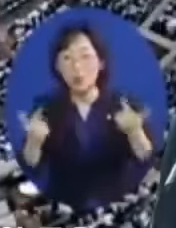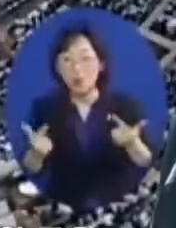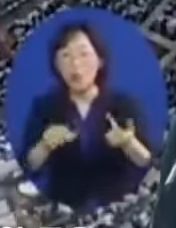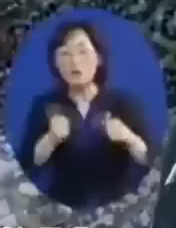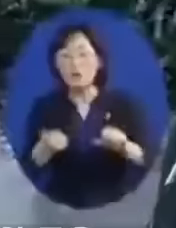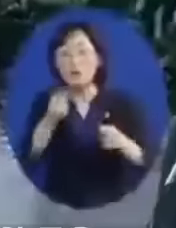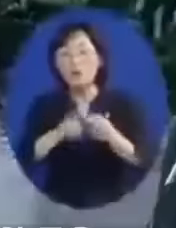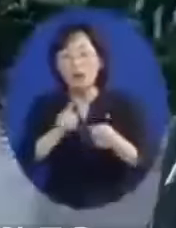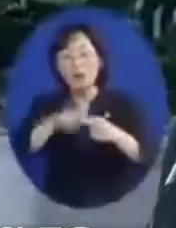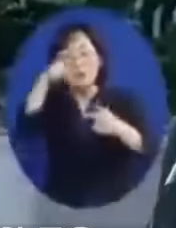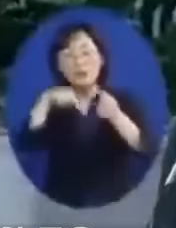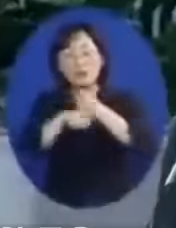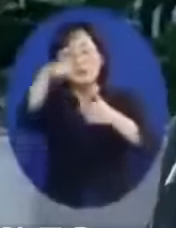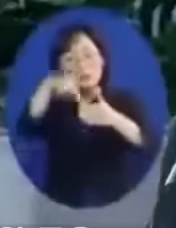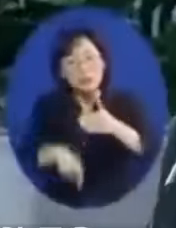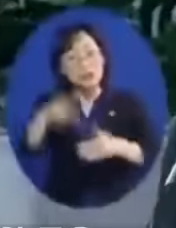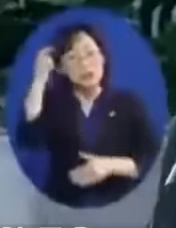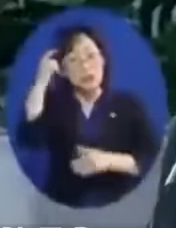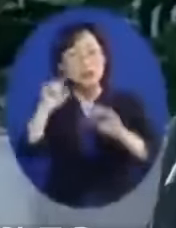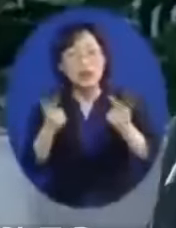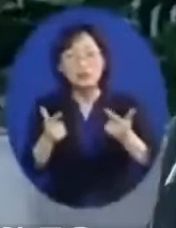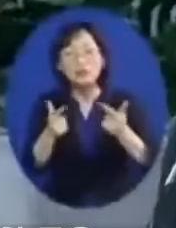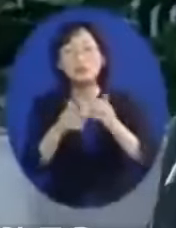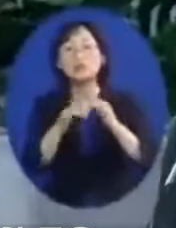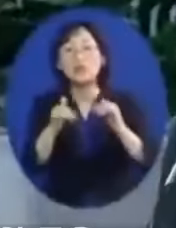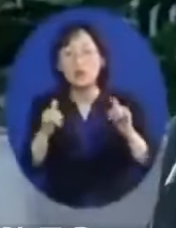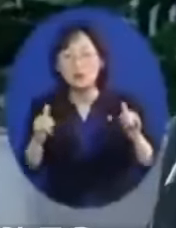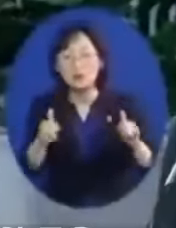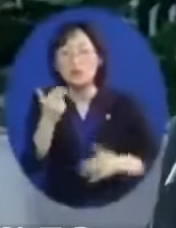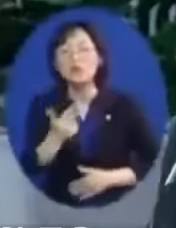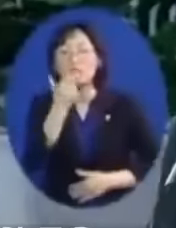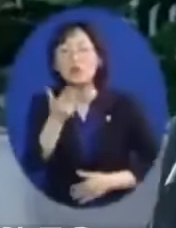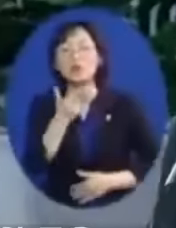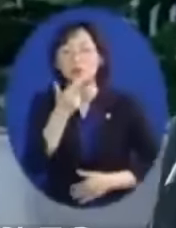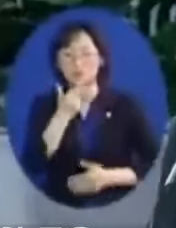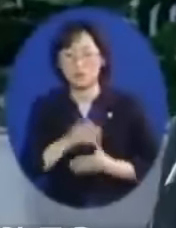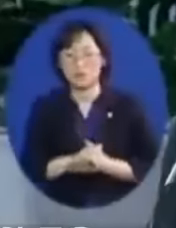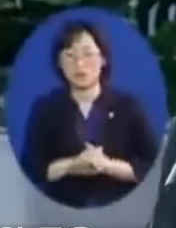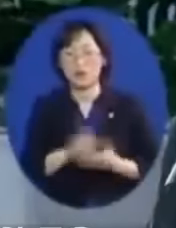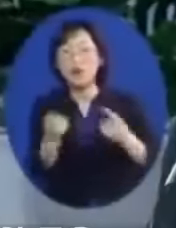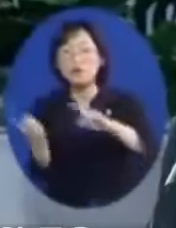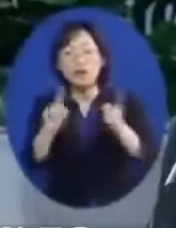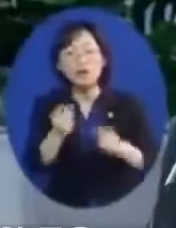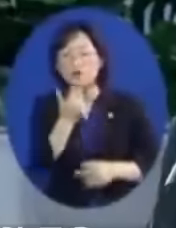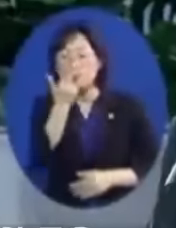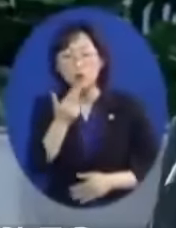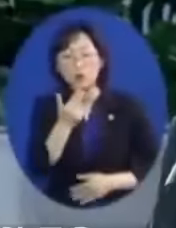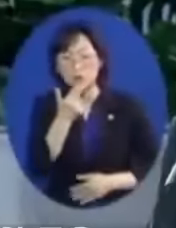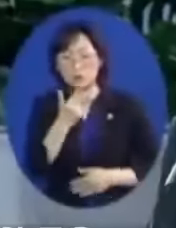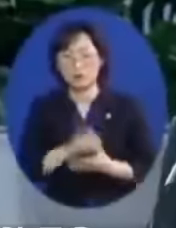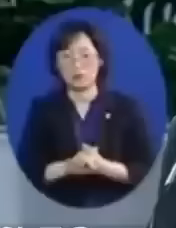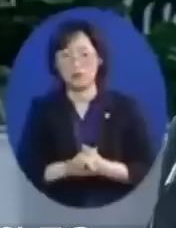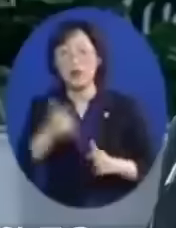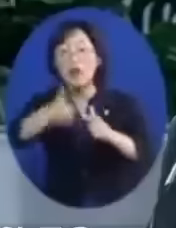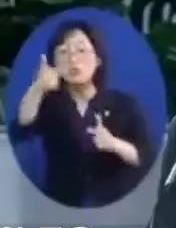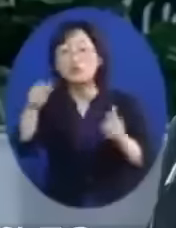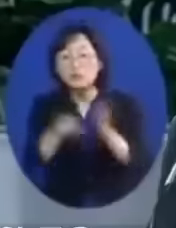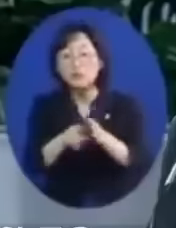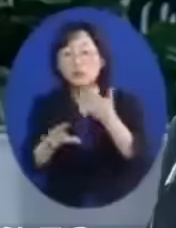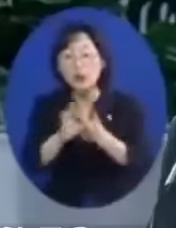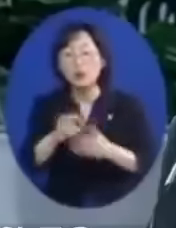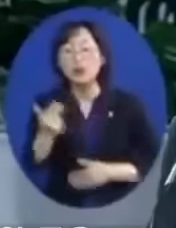죽음에 대한 의미를 깊이 생각하지 않은 사람은 생명이 없습니다. 부활의 생명이 없는 것입니다. 예수를